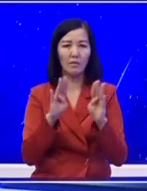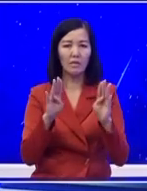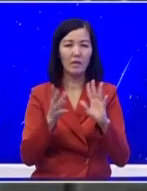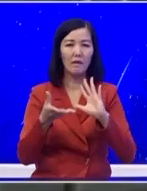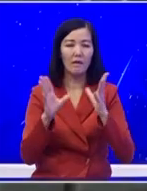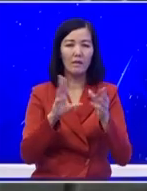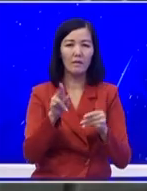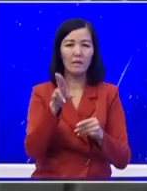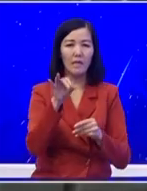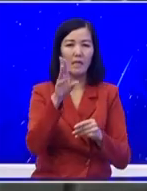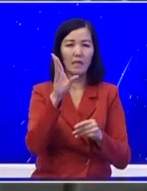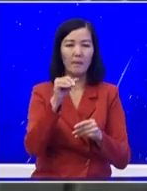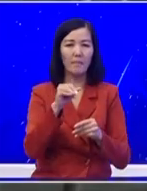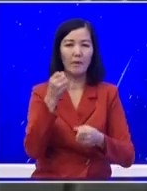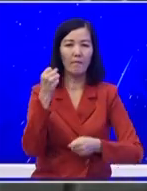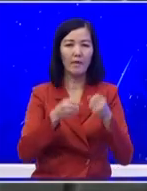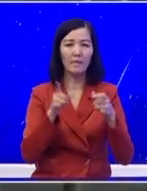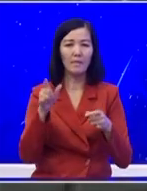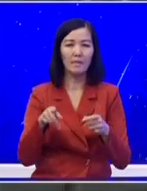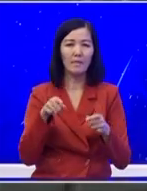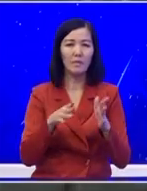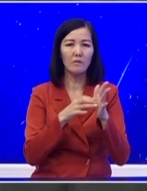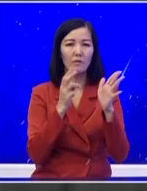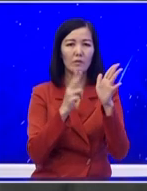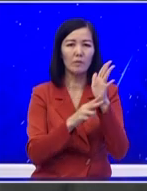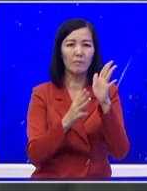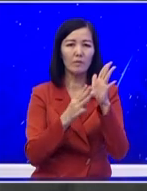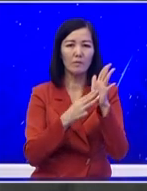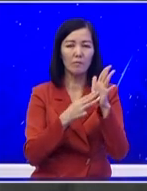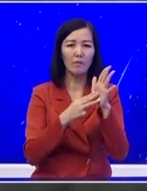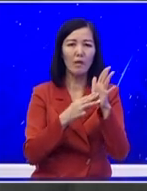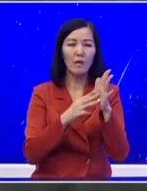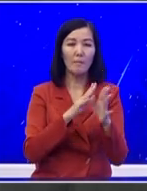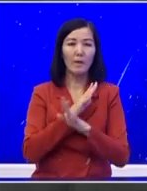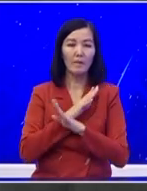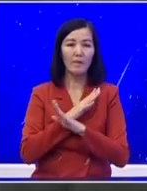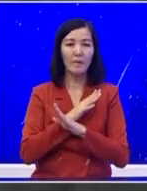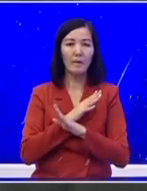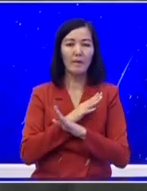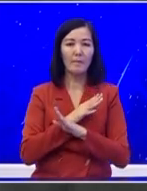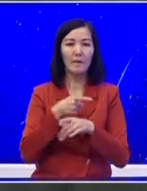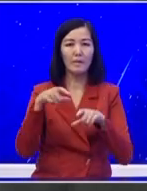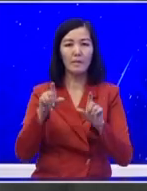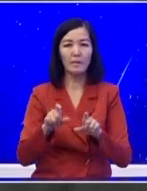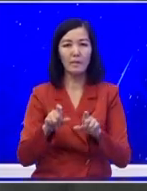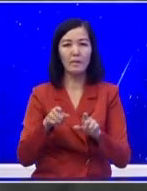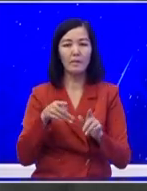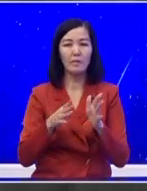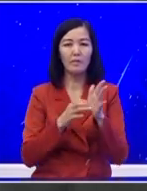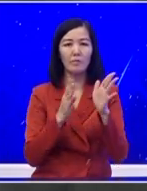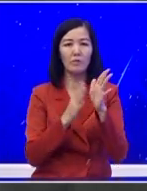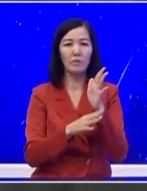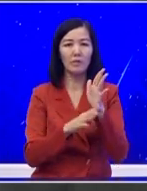результате ДТП водитель БМВ, мужчина 1987 года рождения, погиб. Пассажирка 1990 года